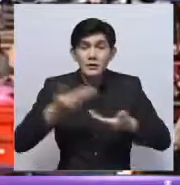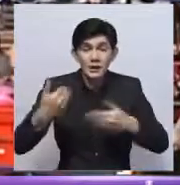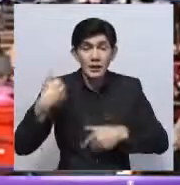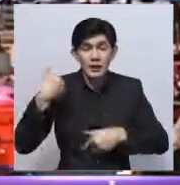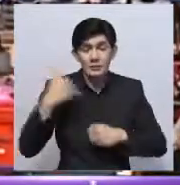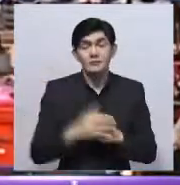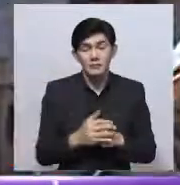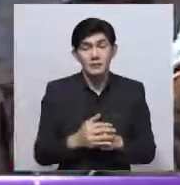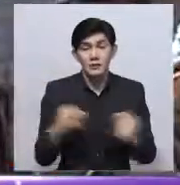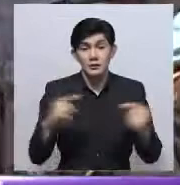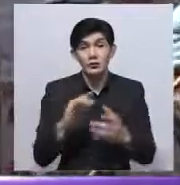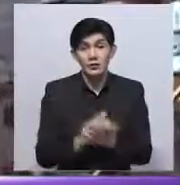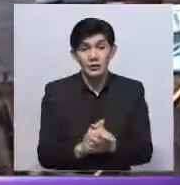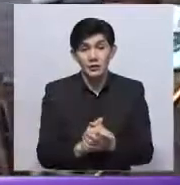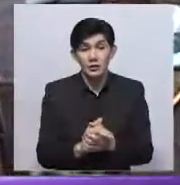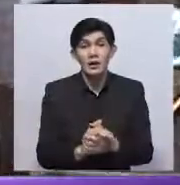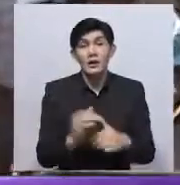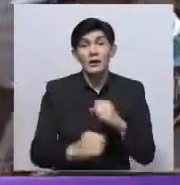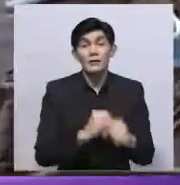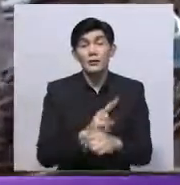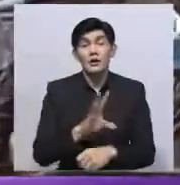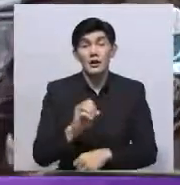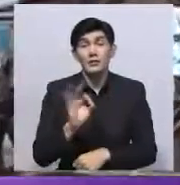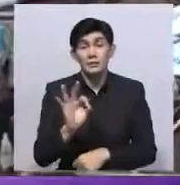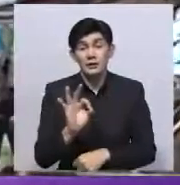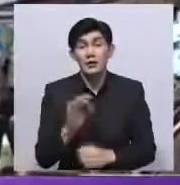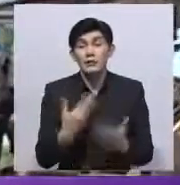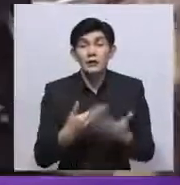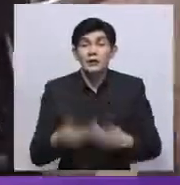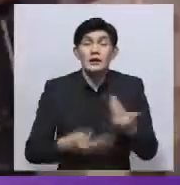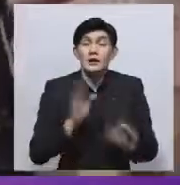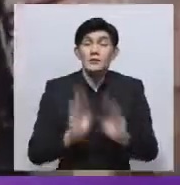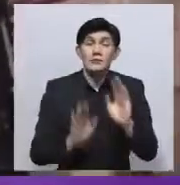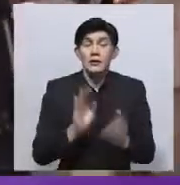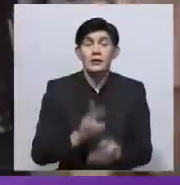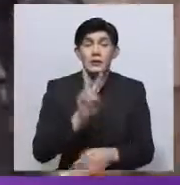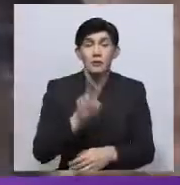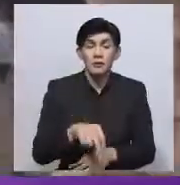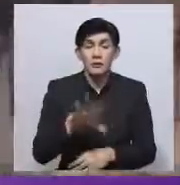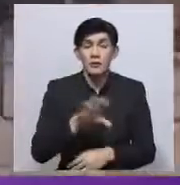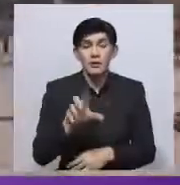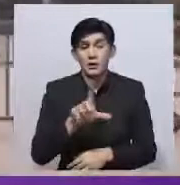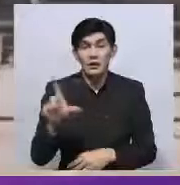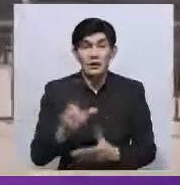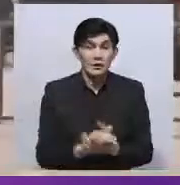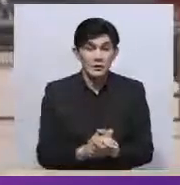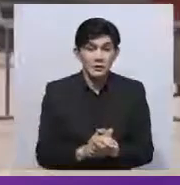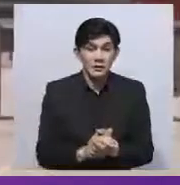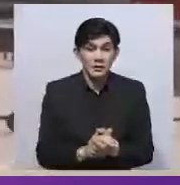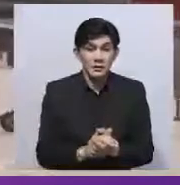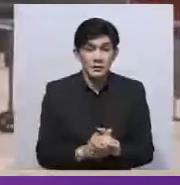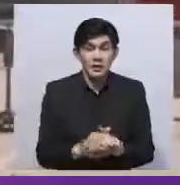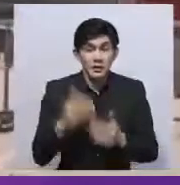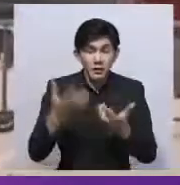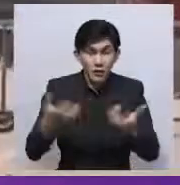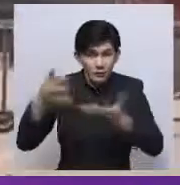2ประเทศบ้างโดยสถิติในปี2559มีมูลค่าการค้าประมาณ 6,500 ล้านบาทแยกเป็นสินค้านำเข้า